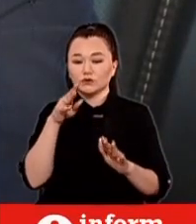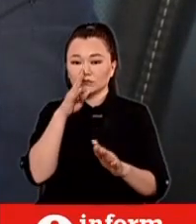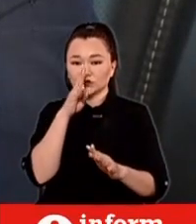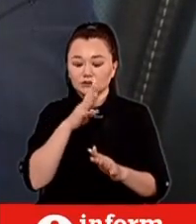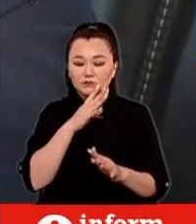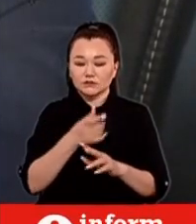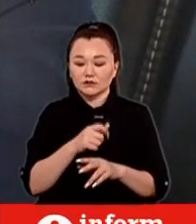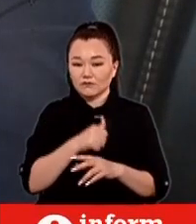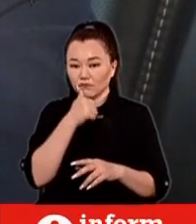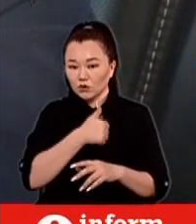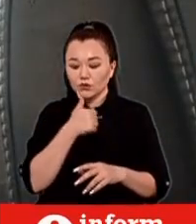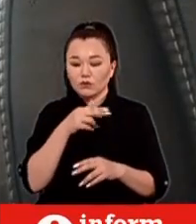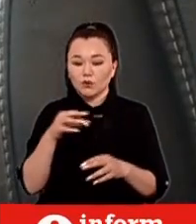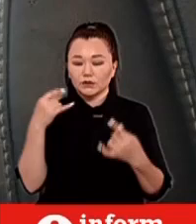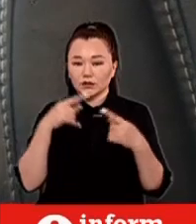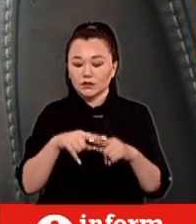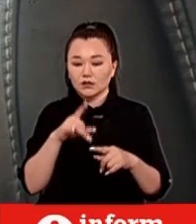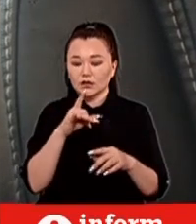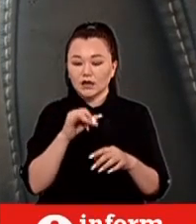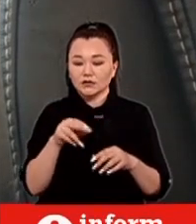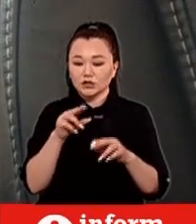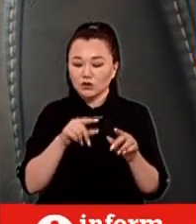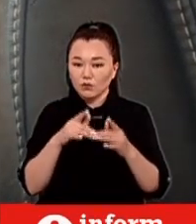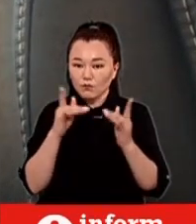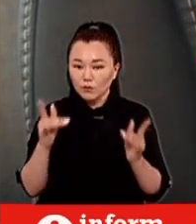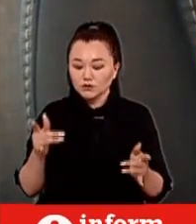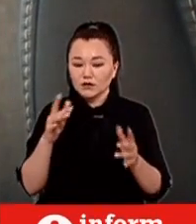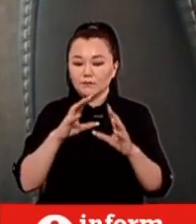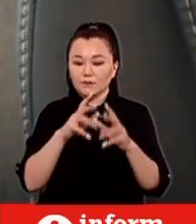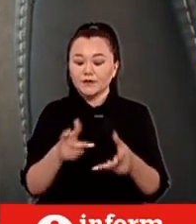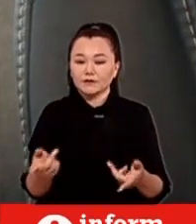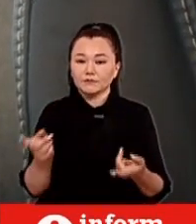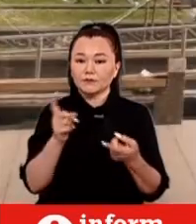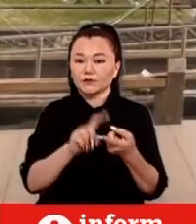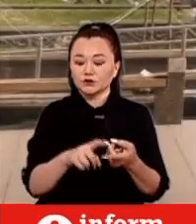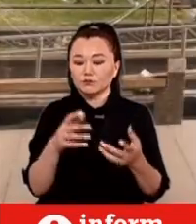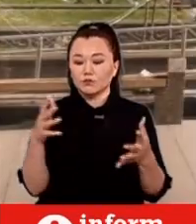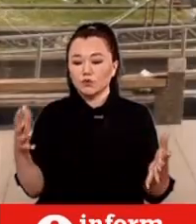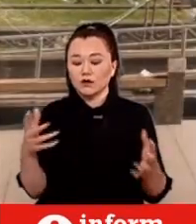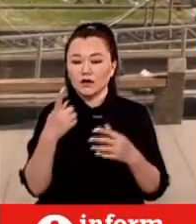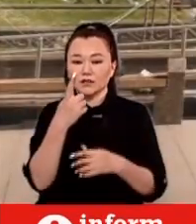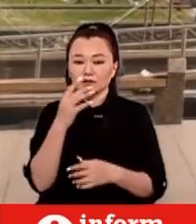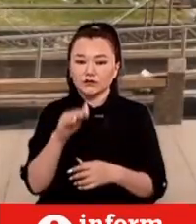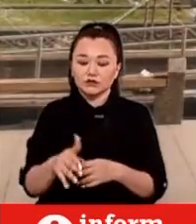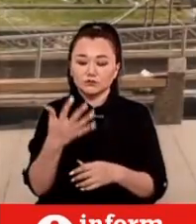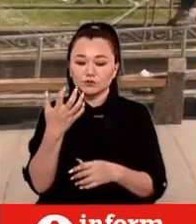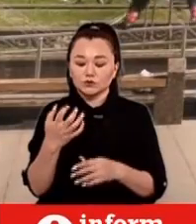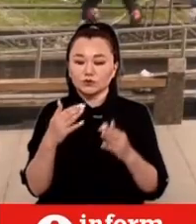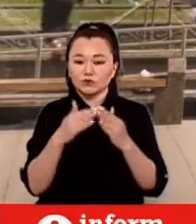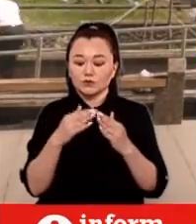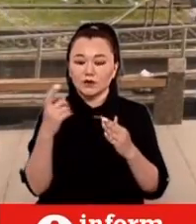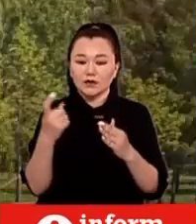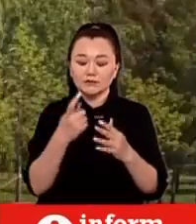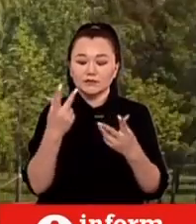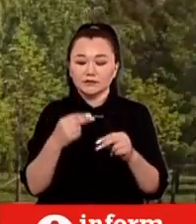4 месяца текущего года по технологии радиомост ко всемирной паутине присоединились более 1500 домохозяйств